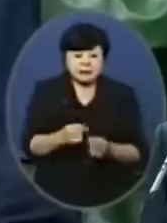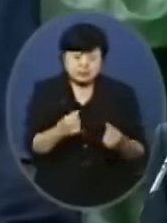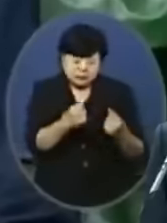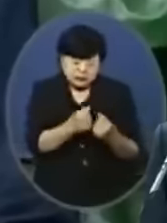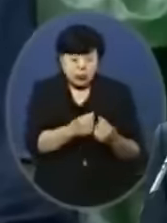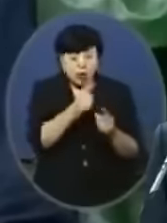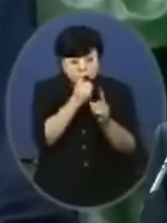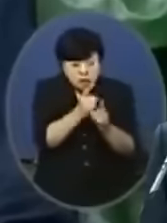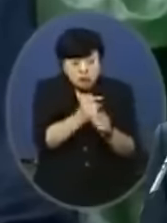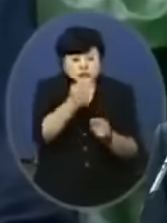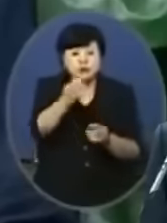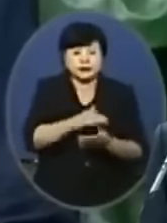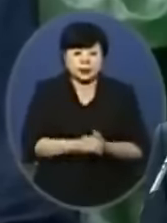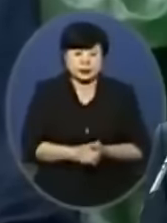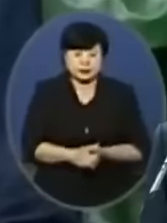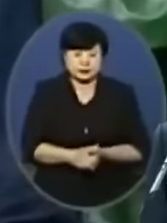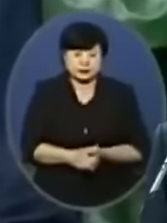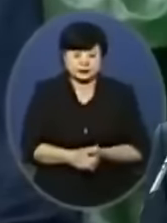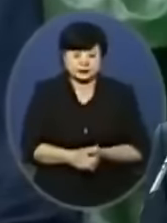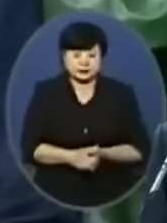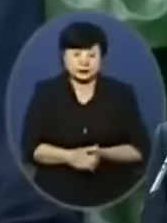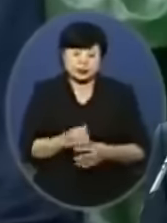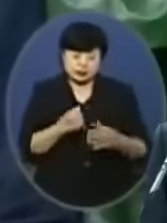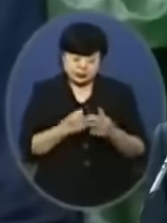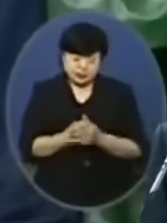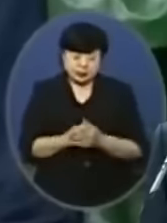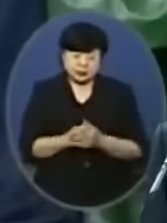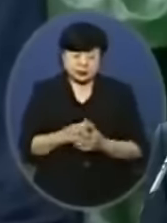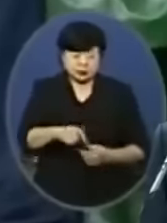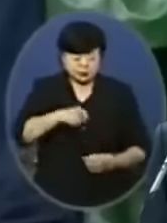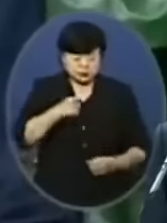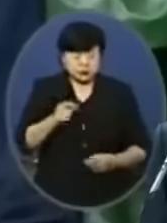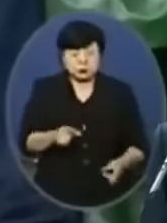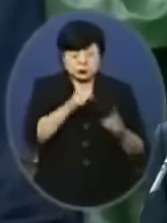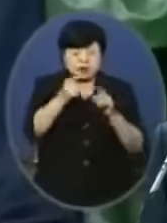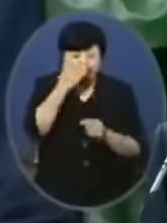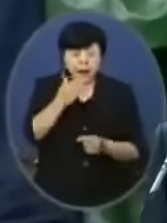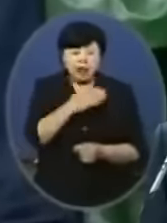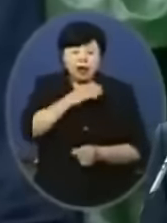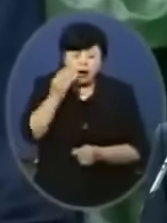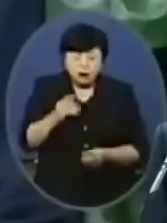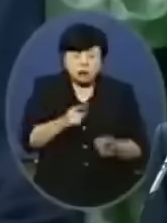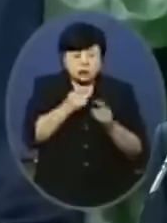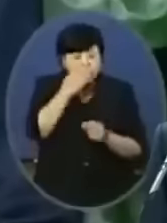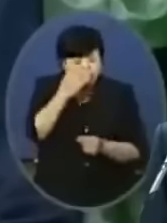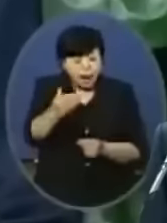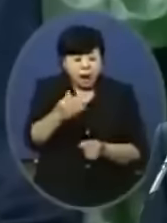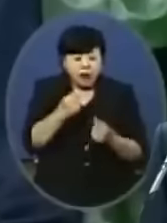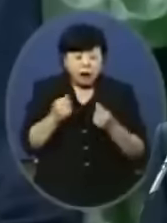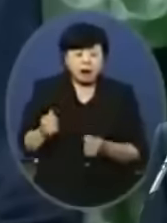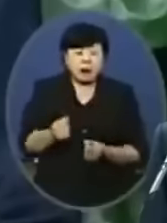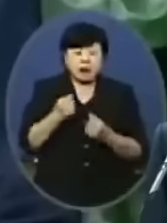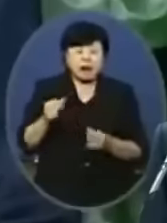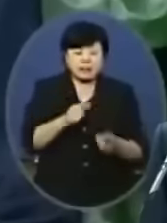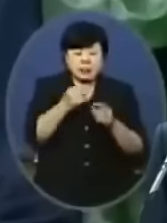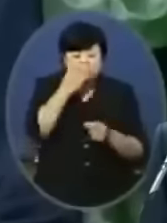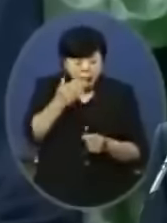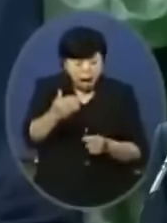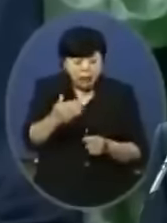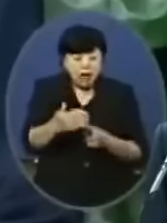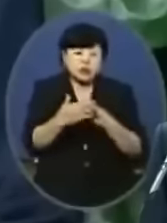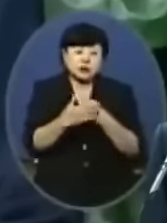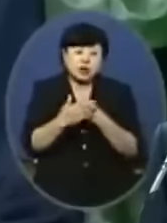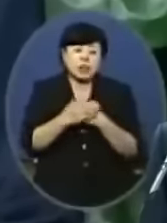싸워서 이겨주는 것입니다. 그러므로 의로운 삶을 살고 거룩한 삶을 살고 건강한 삶을 살 수